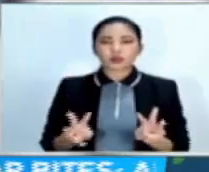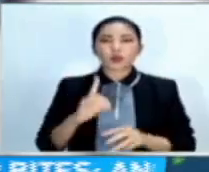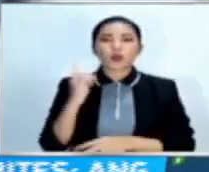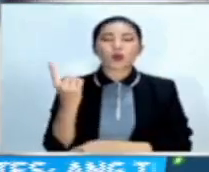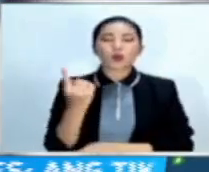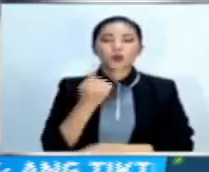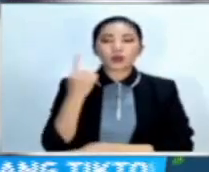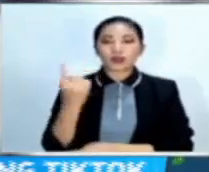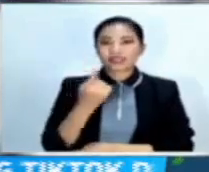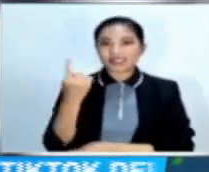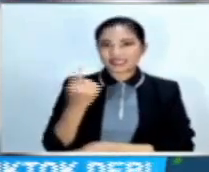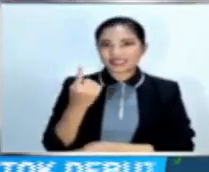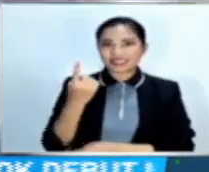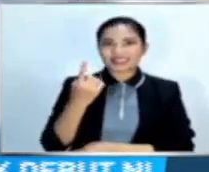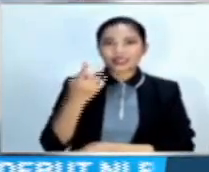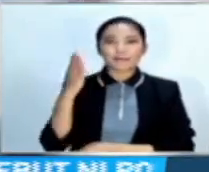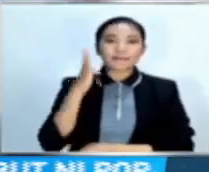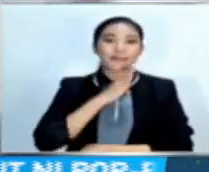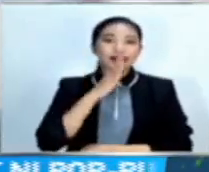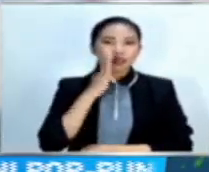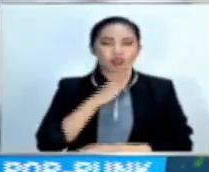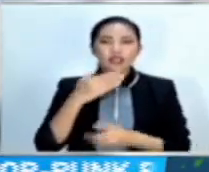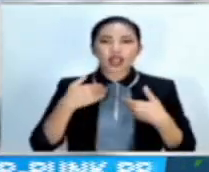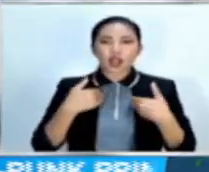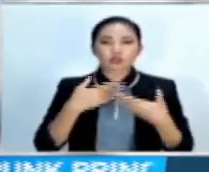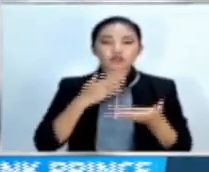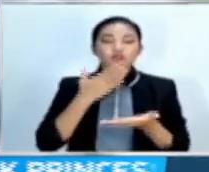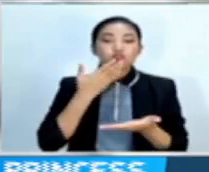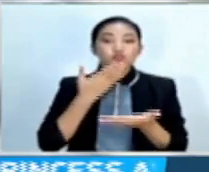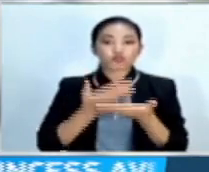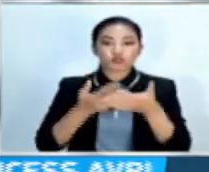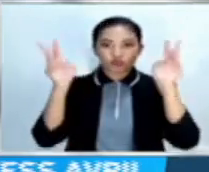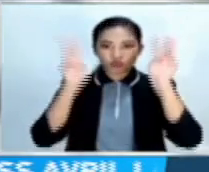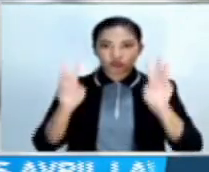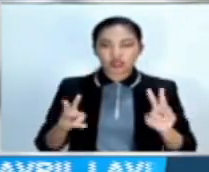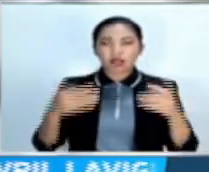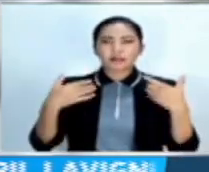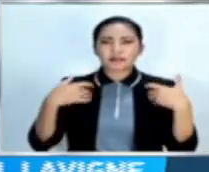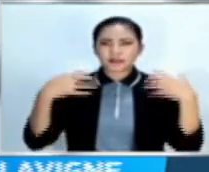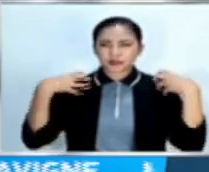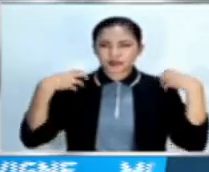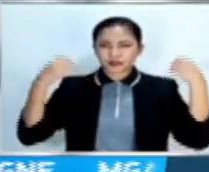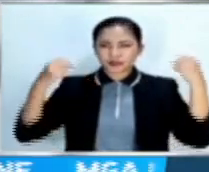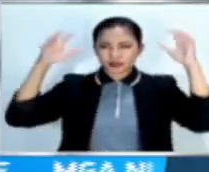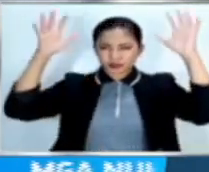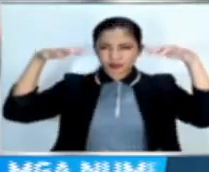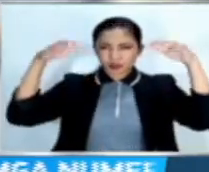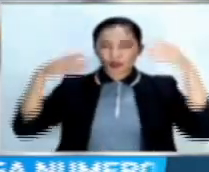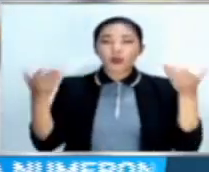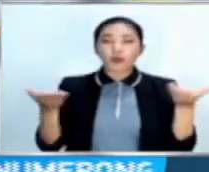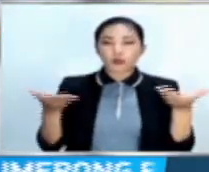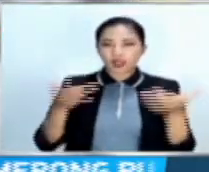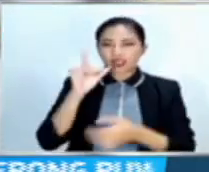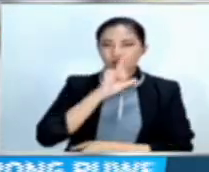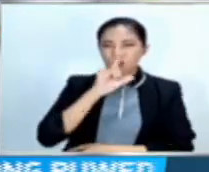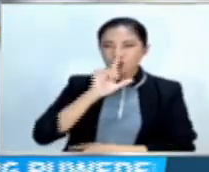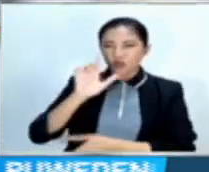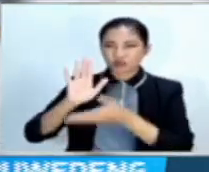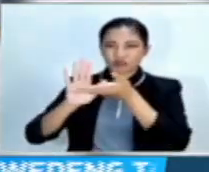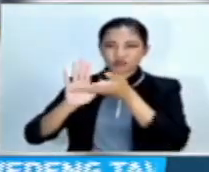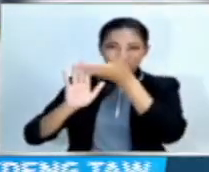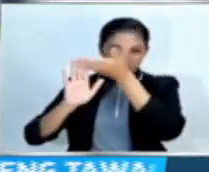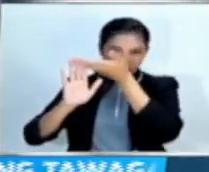ang magkakaroon ng maayos na panahon. Posible ang heavy rain sa northern at central Luzon, western Visayas, Zamboanga